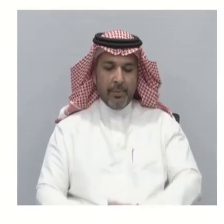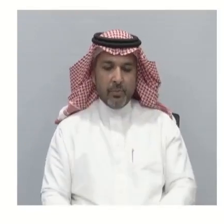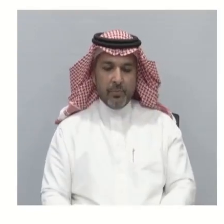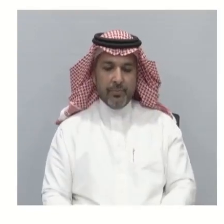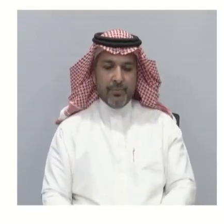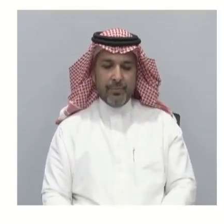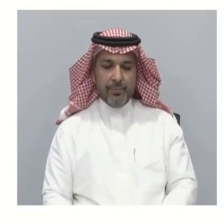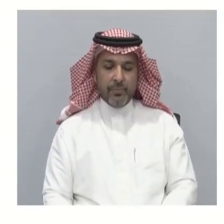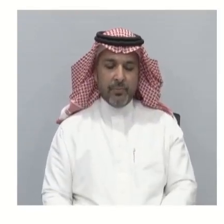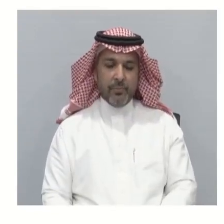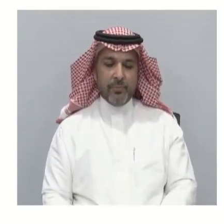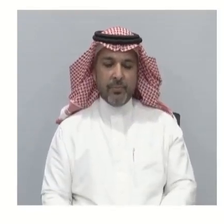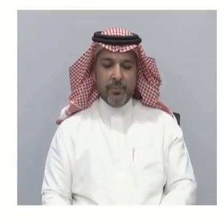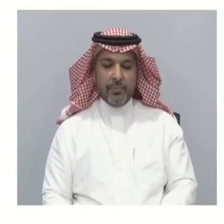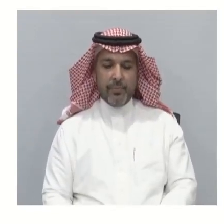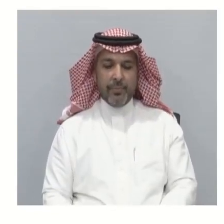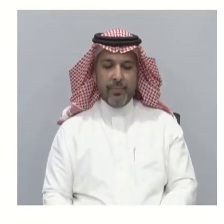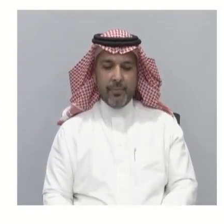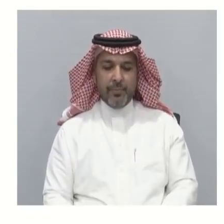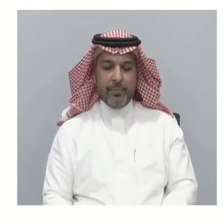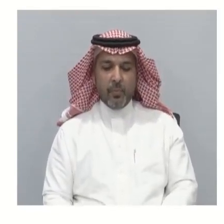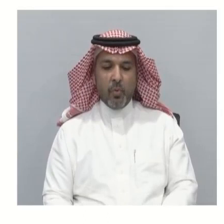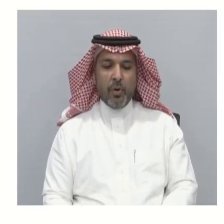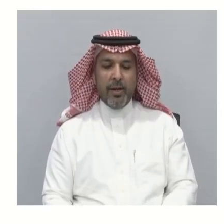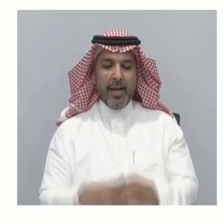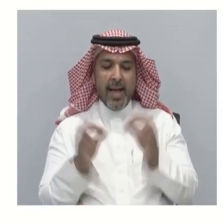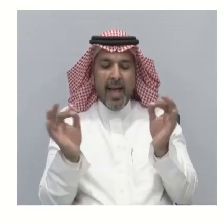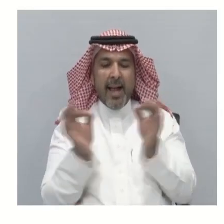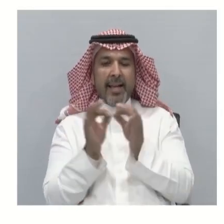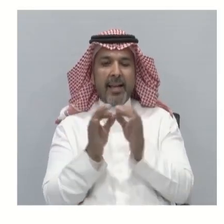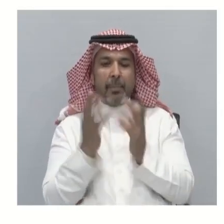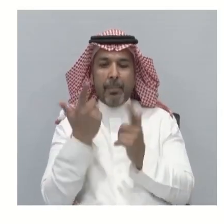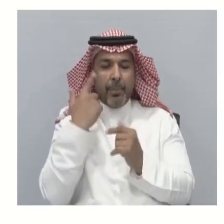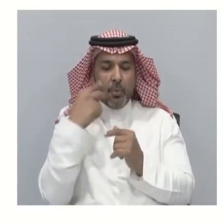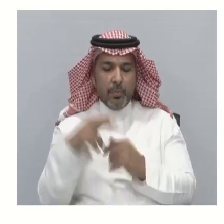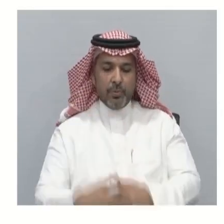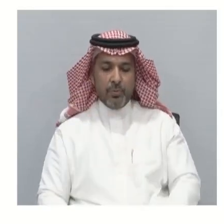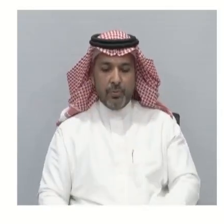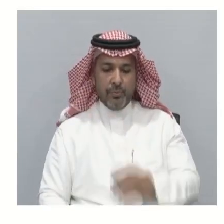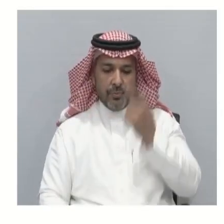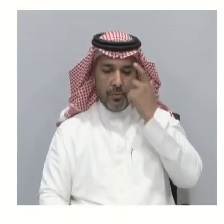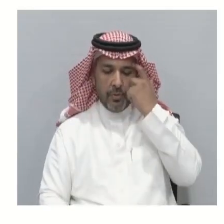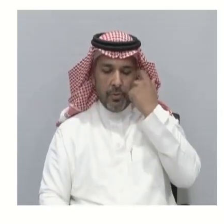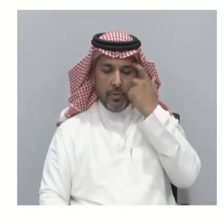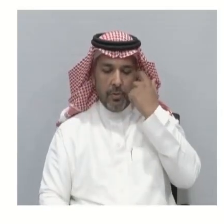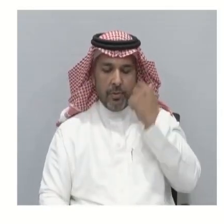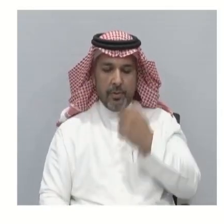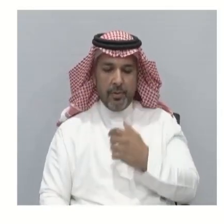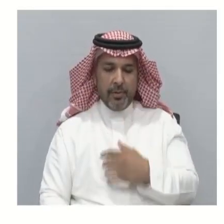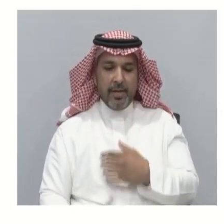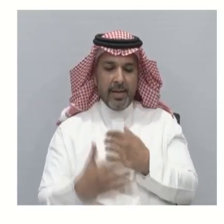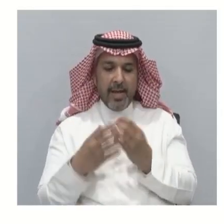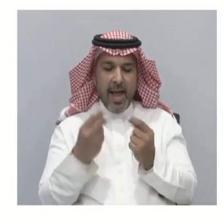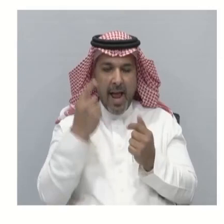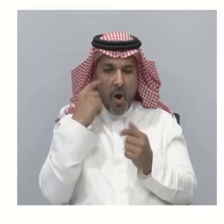الثاني عندي هنا هو اقرب لهذا المدرب او المتدرب الاول اقرب لهذا المدرب وتلاحظون انه في